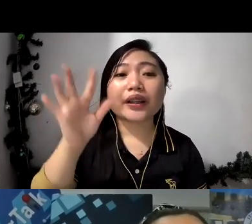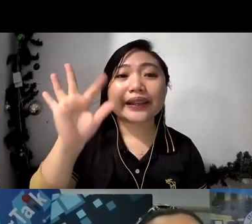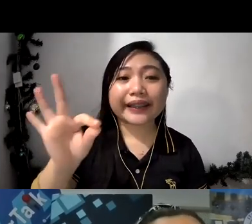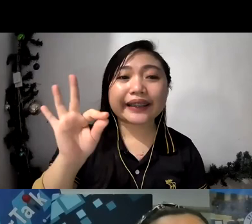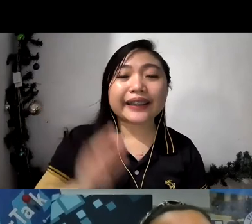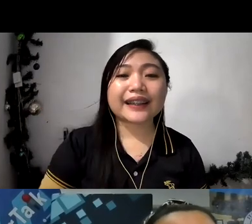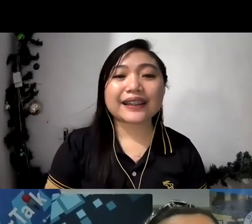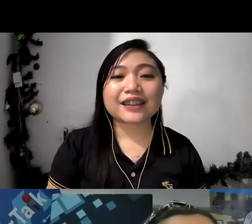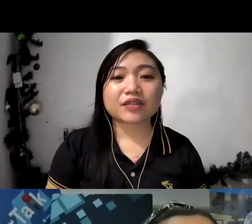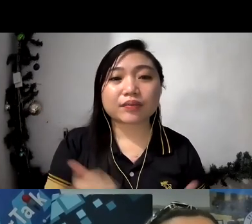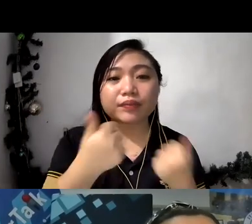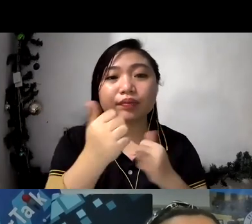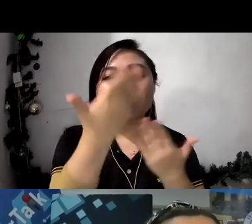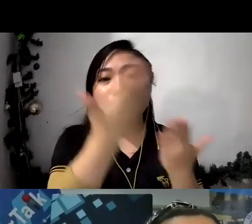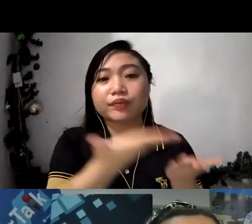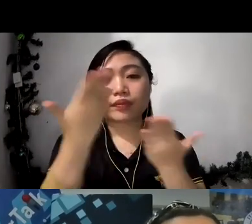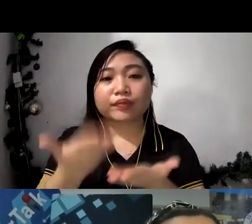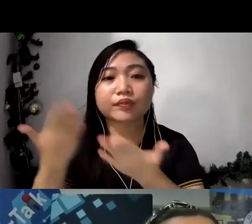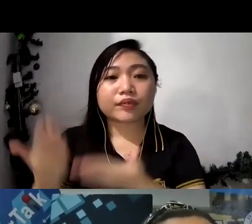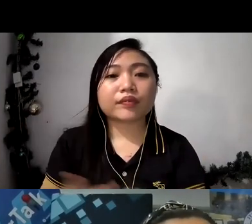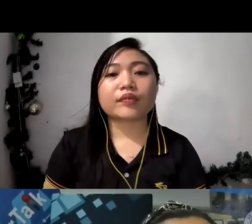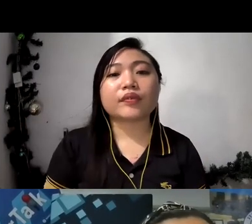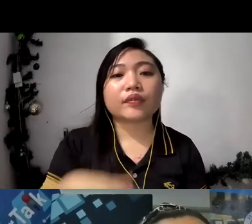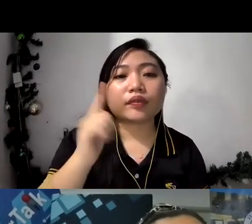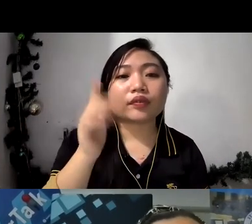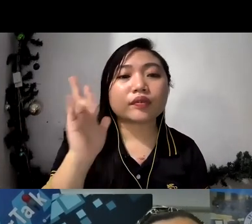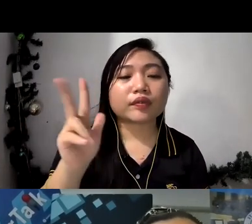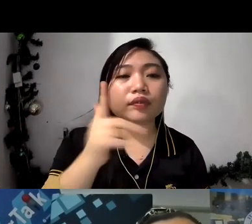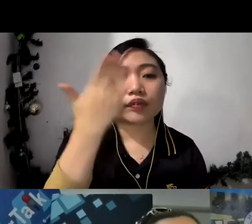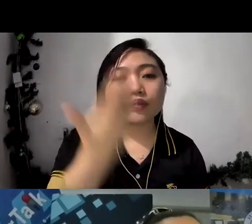23 to 29 is as follows. Okay, so for November 23,